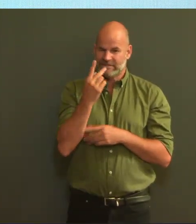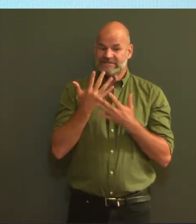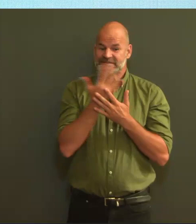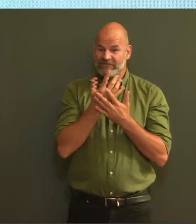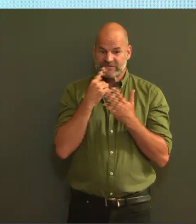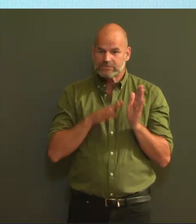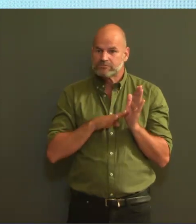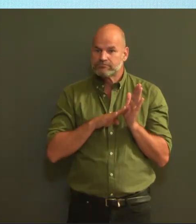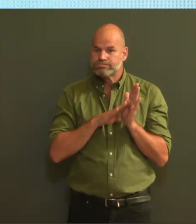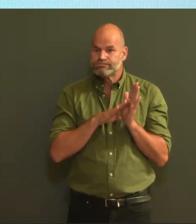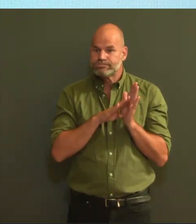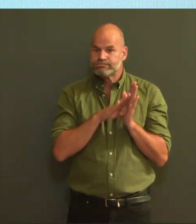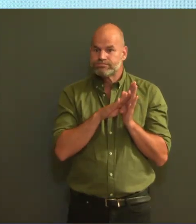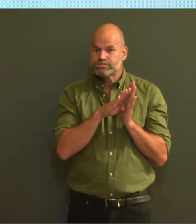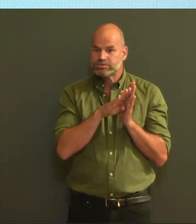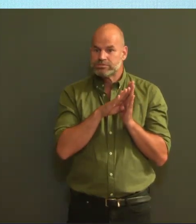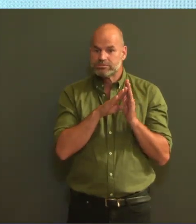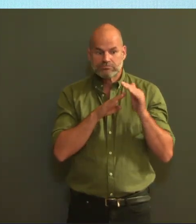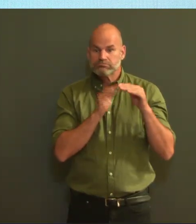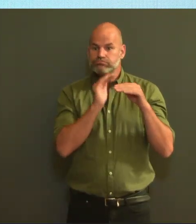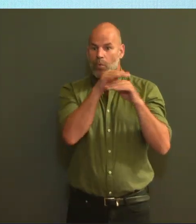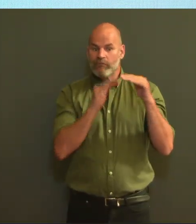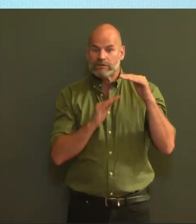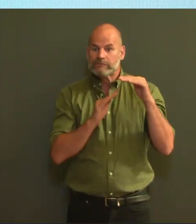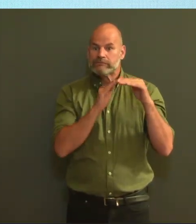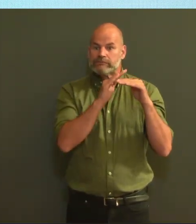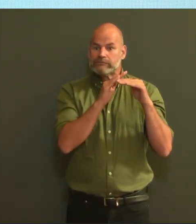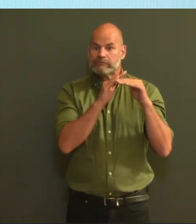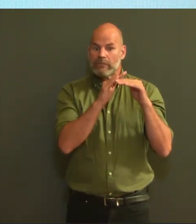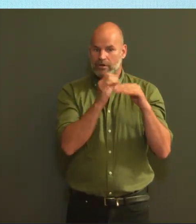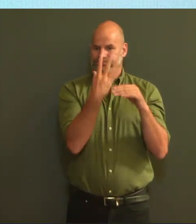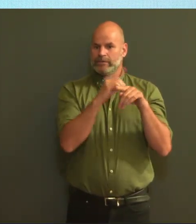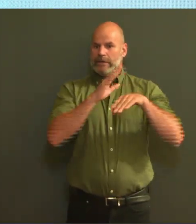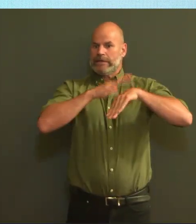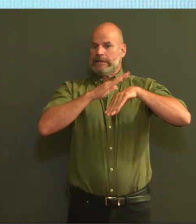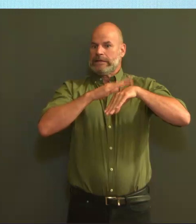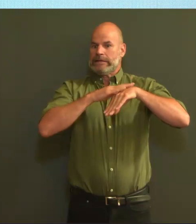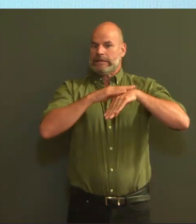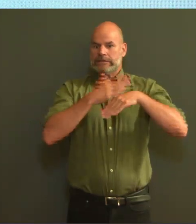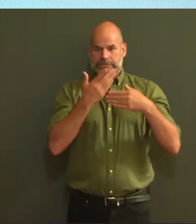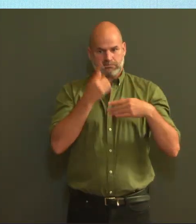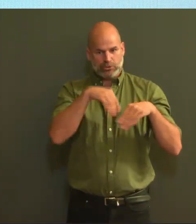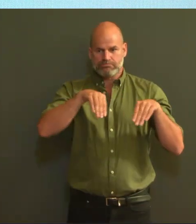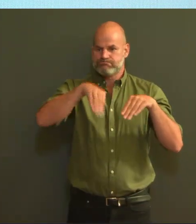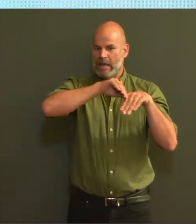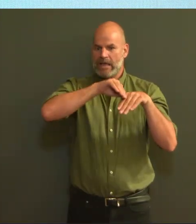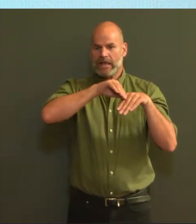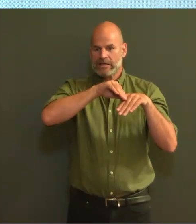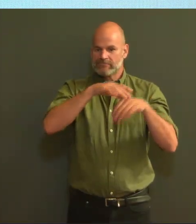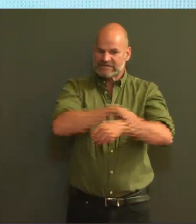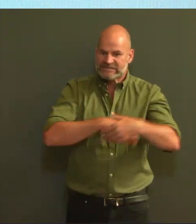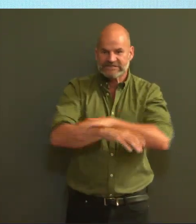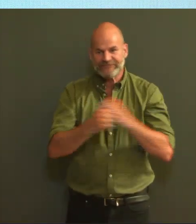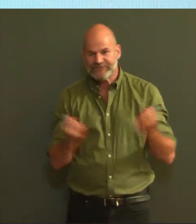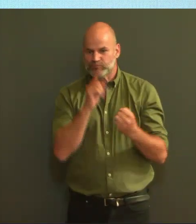heeft. En dat dat een signaal is dat aangeeft dat het nodig is om bijkomende actie te nemen. In dit